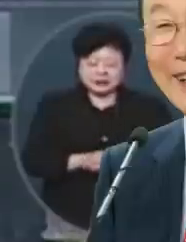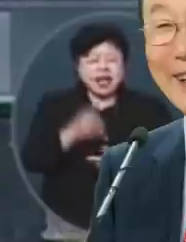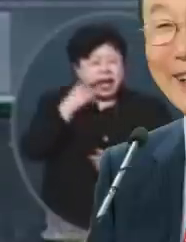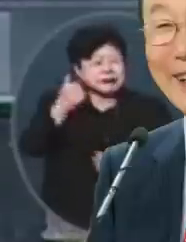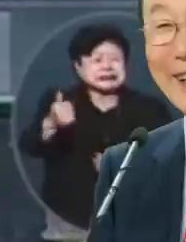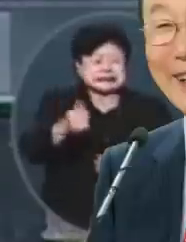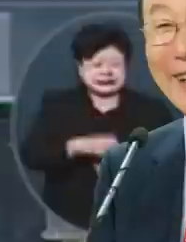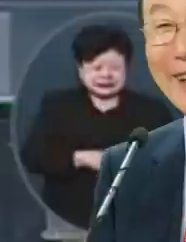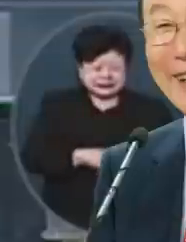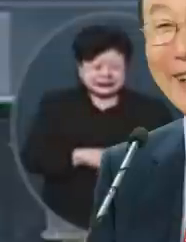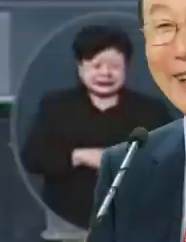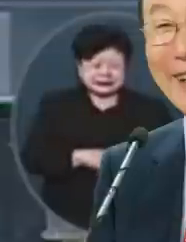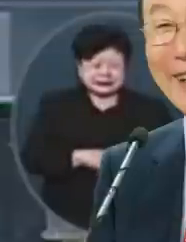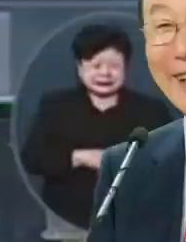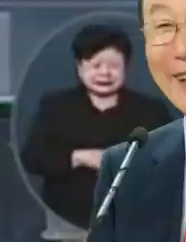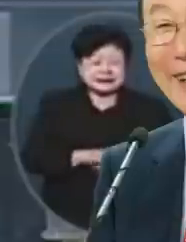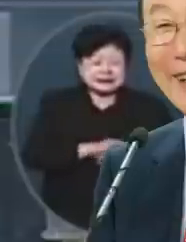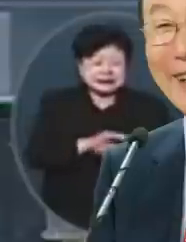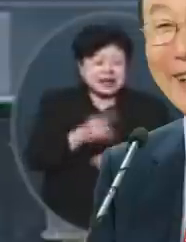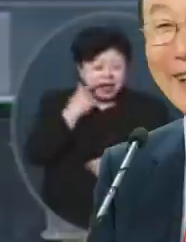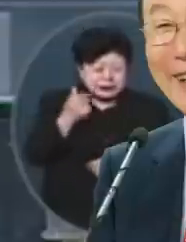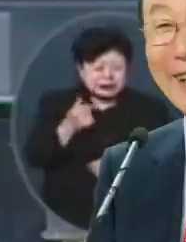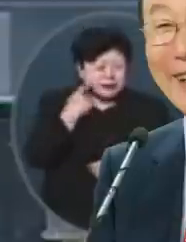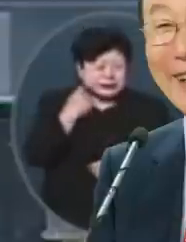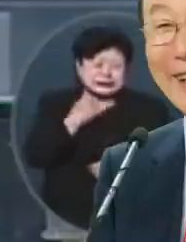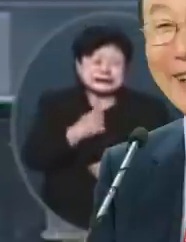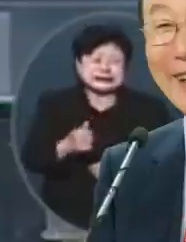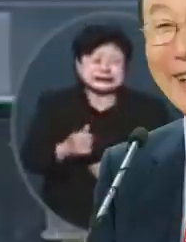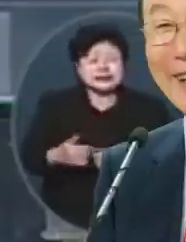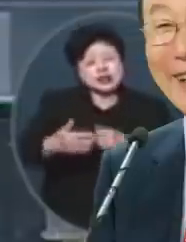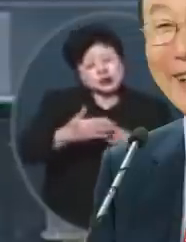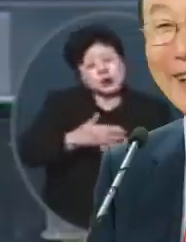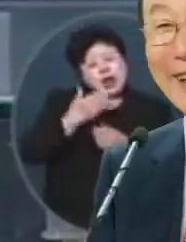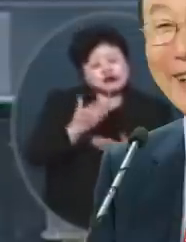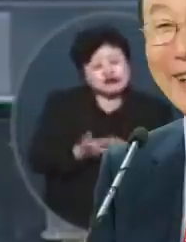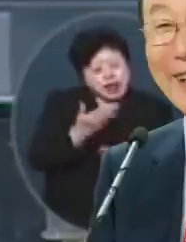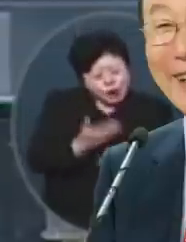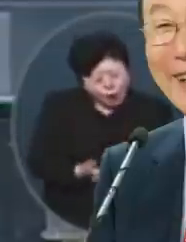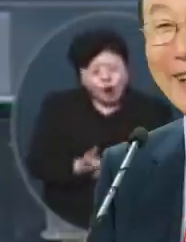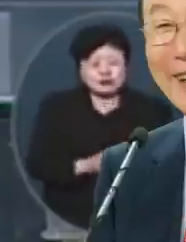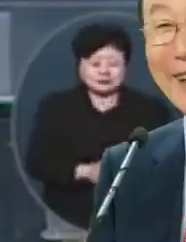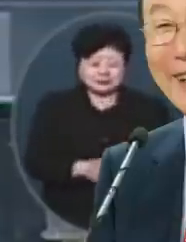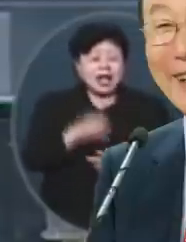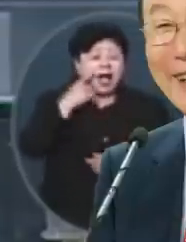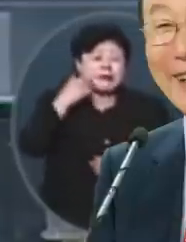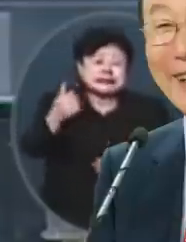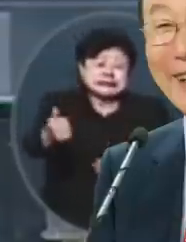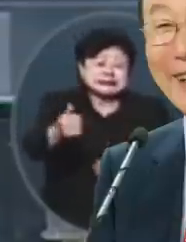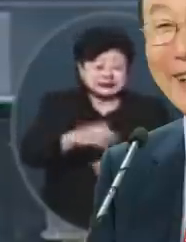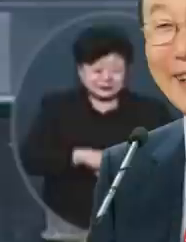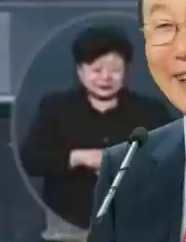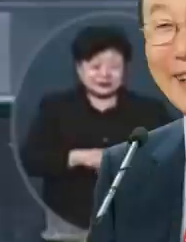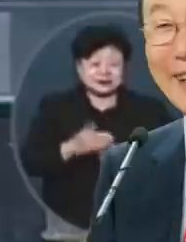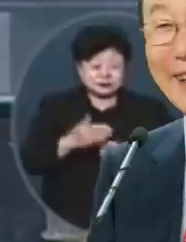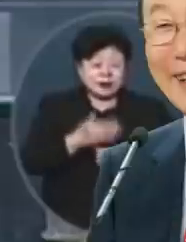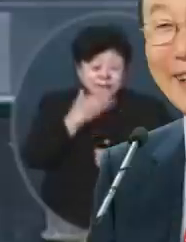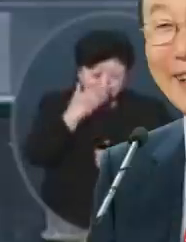아버지, 사랑하는 아버지이기 때문에 아버지 이거 좀 도와주세요, 아버지가 도울